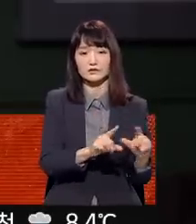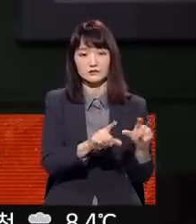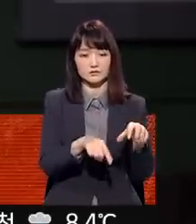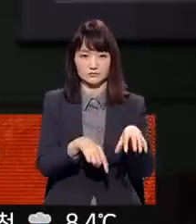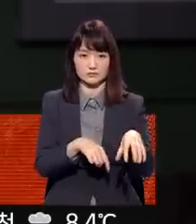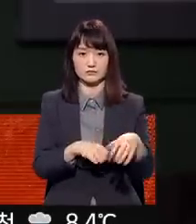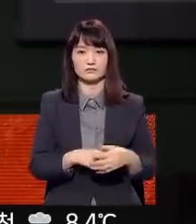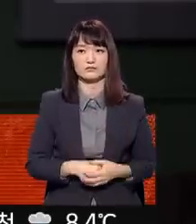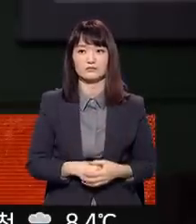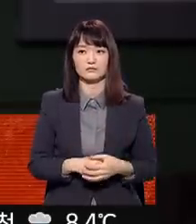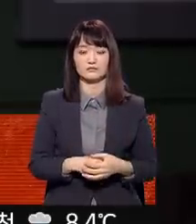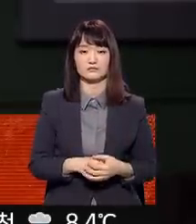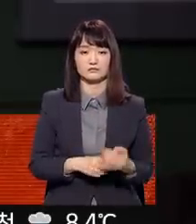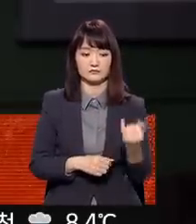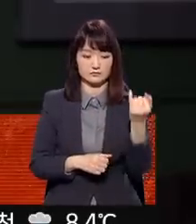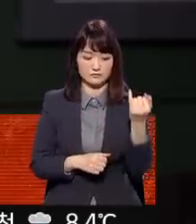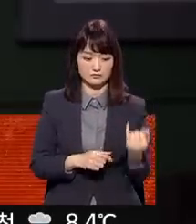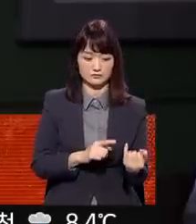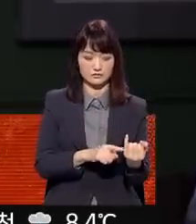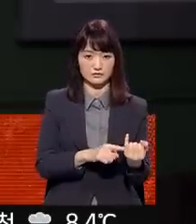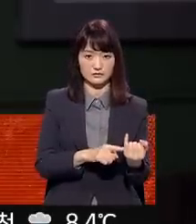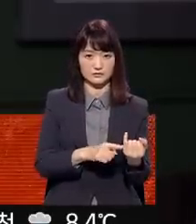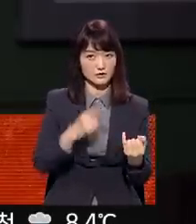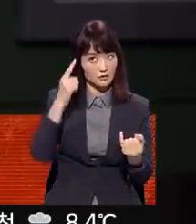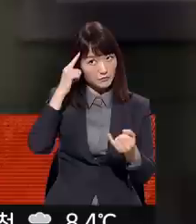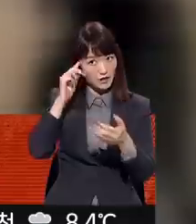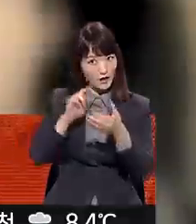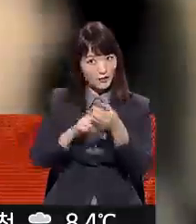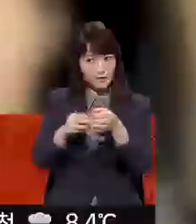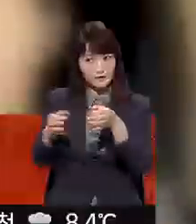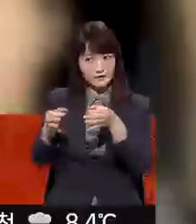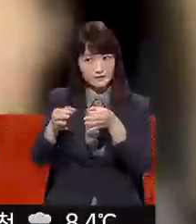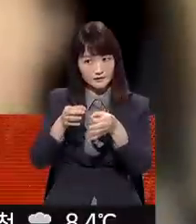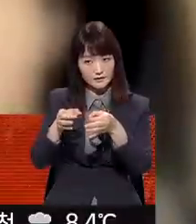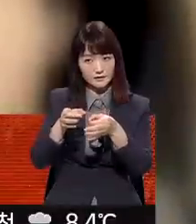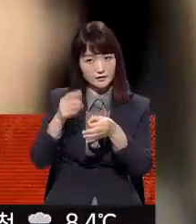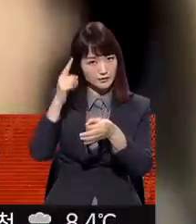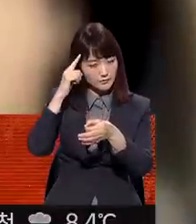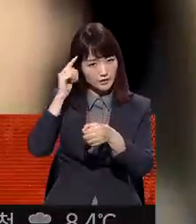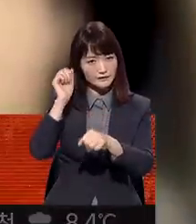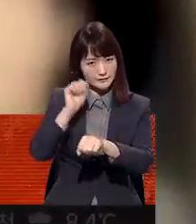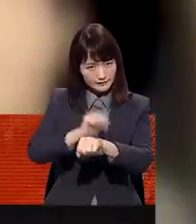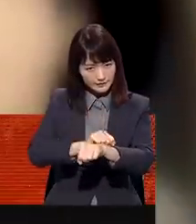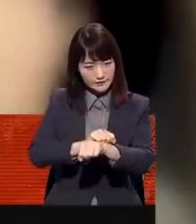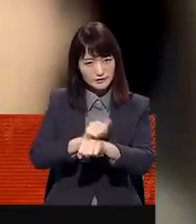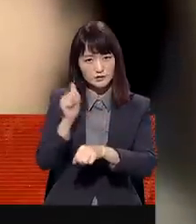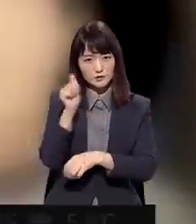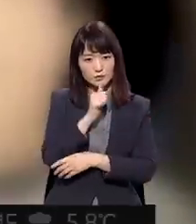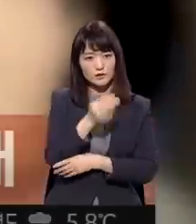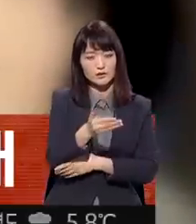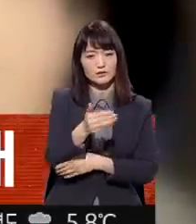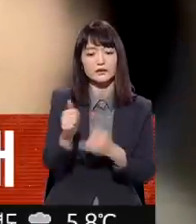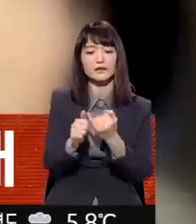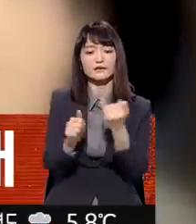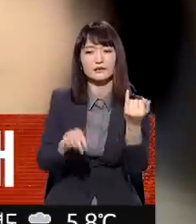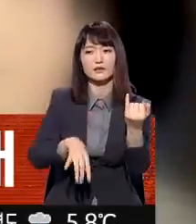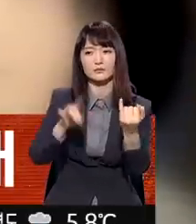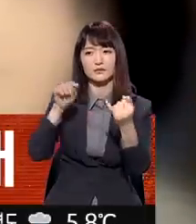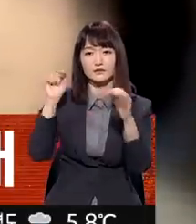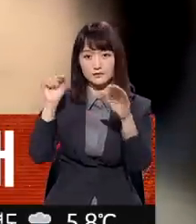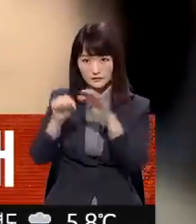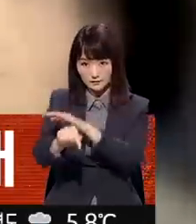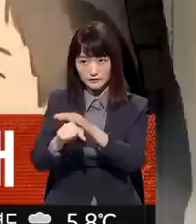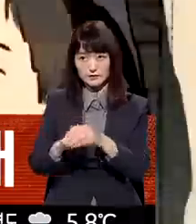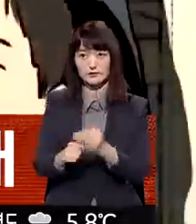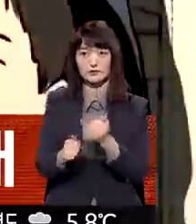겁니다. 이 처제가요, 이 해당 미용실이 머리를 잘 자른다 이렇게 소개를 해줘서 일단 아내가 먼저 그 미용실에 다니기 시작을 했습니다.